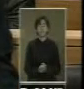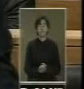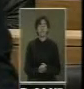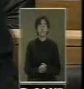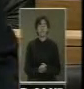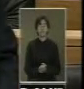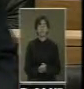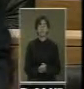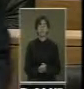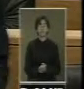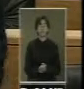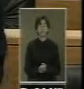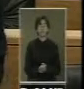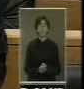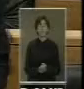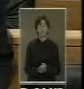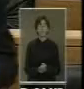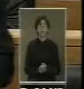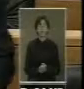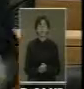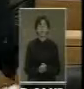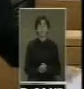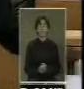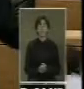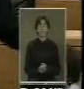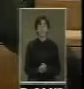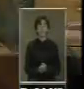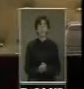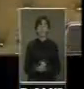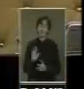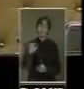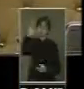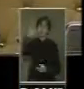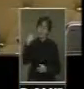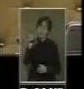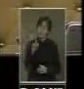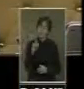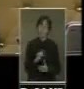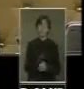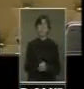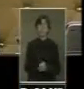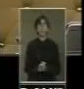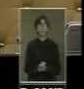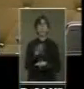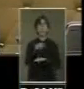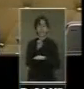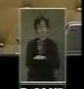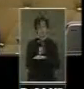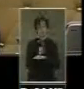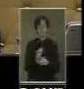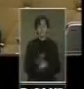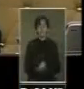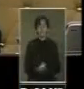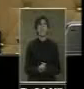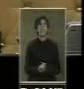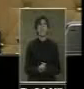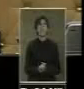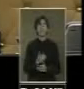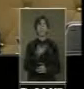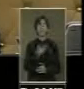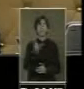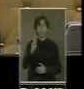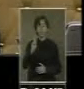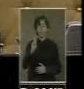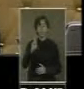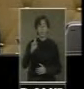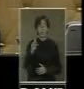ผมนั่งพิจารณาอยู่เหมือนกันว่าจะเอาอย่างไร ประท้วงอะไรครับ ท่านประธานที่เคารพกับผ